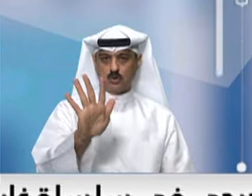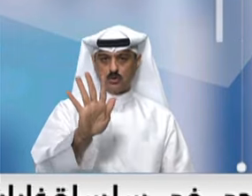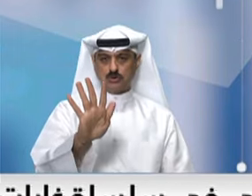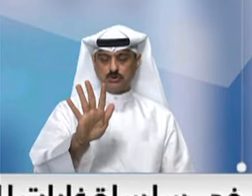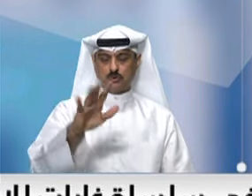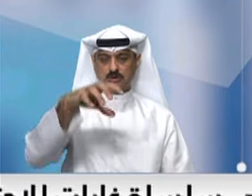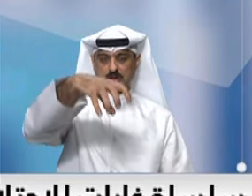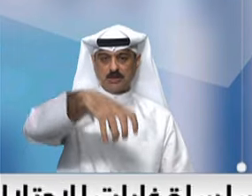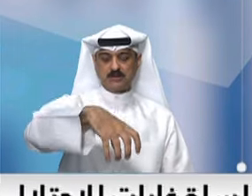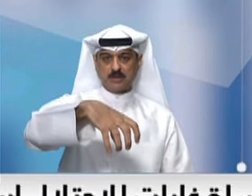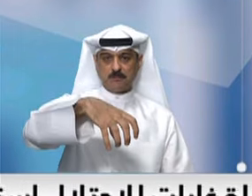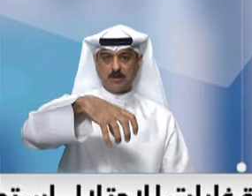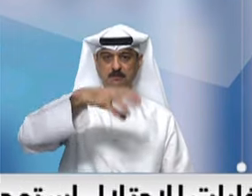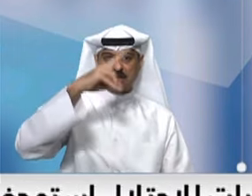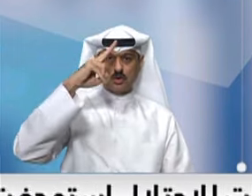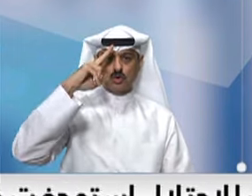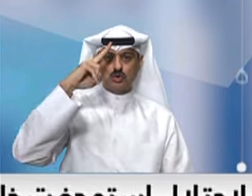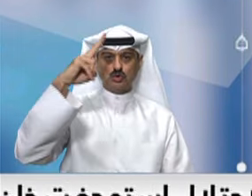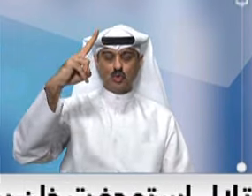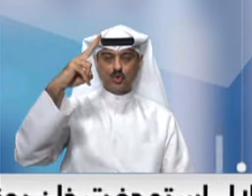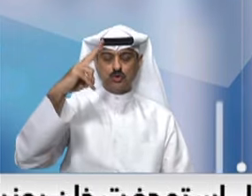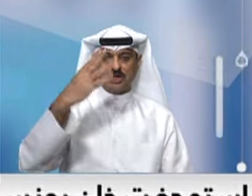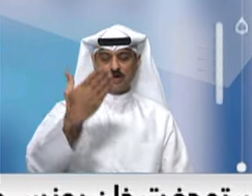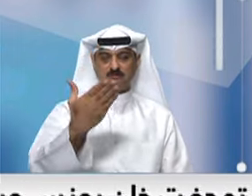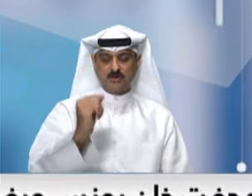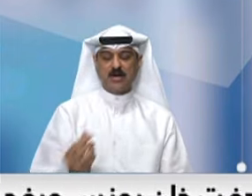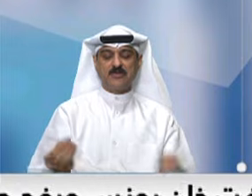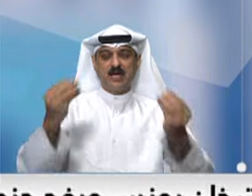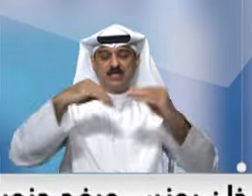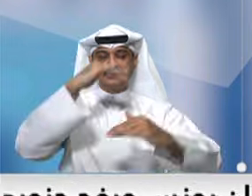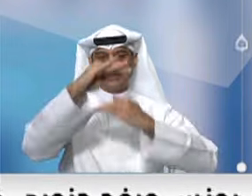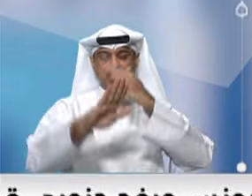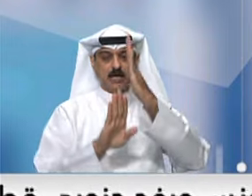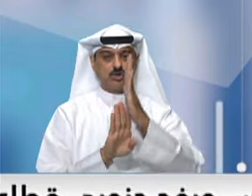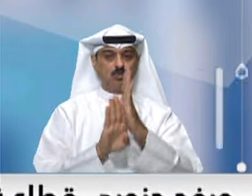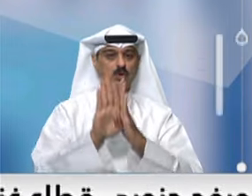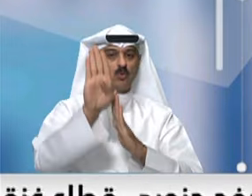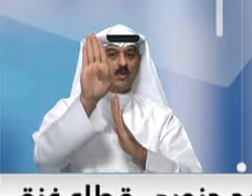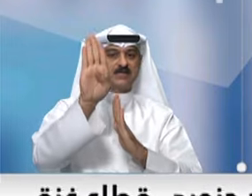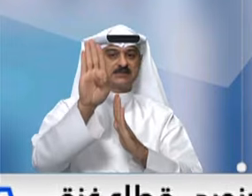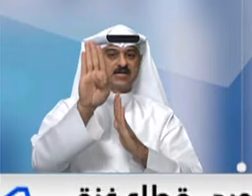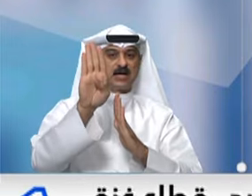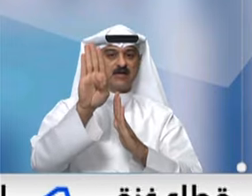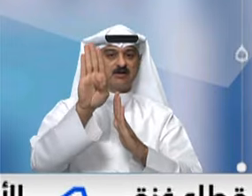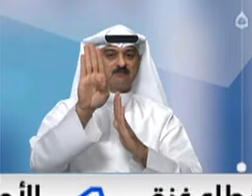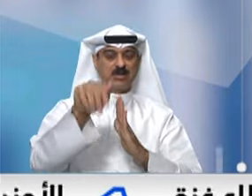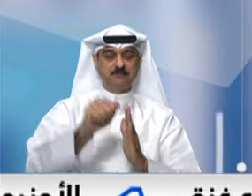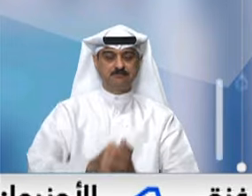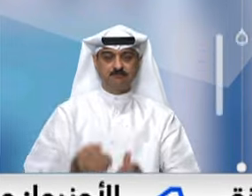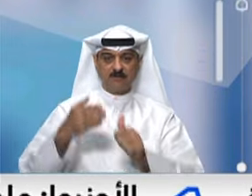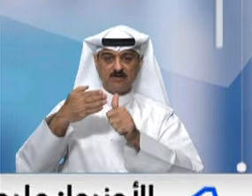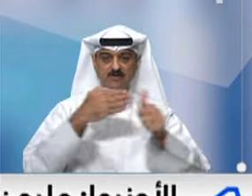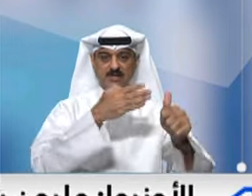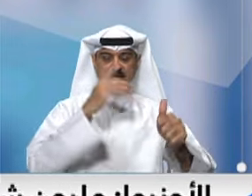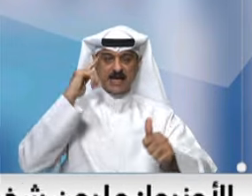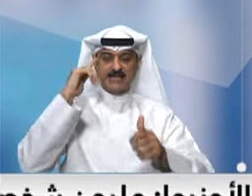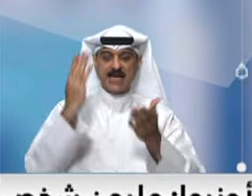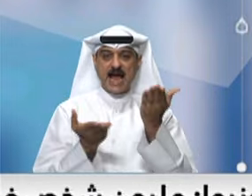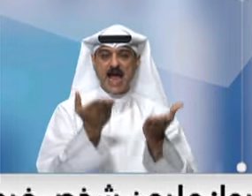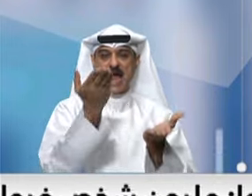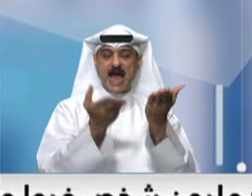دوله وعلى الشعب السعودي الشقيق بمزيد من التقدم والرفعه تحت ظل القياده